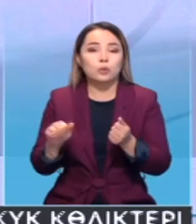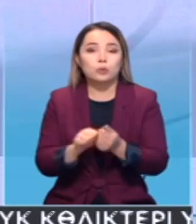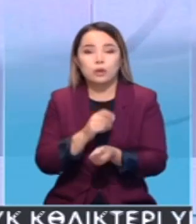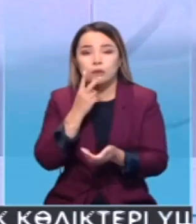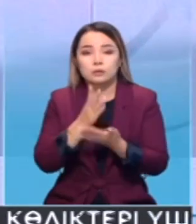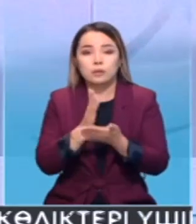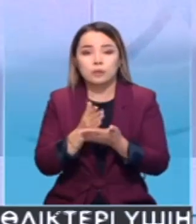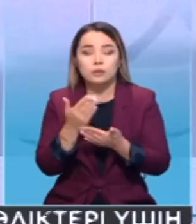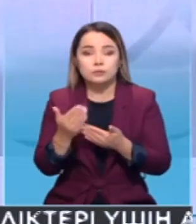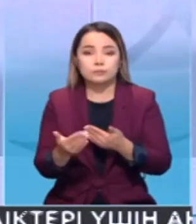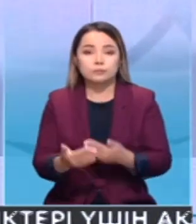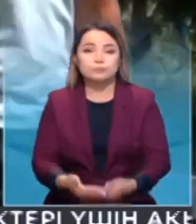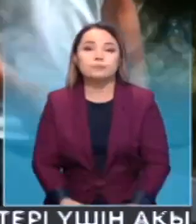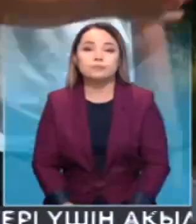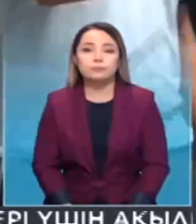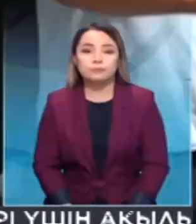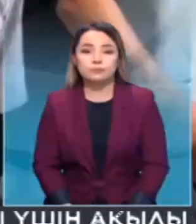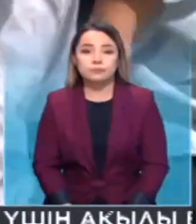қалған.